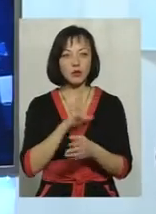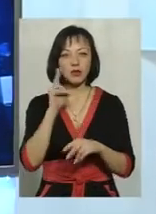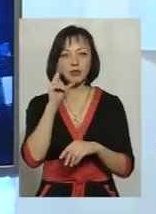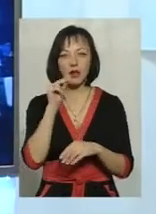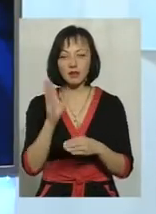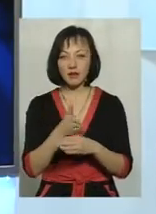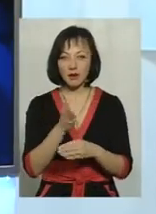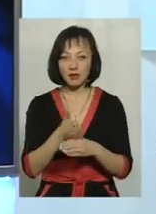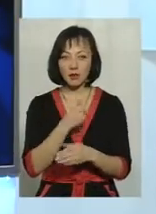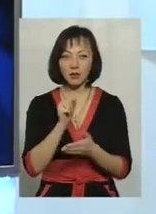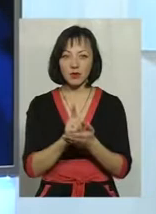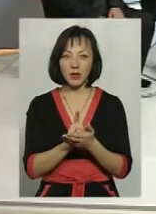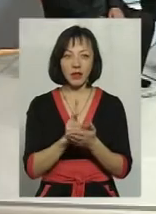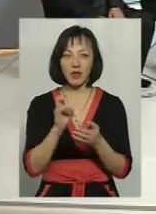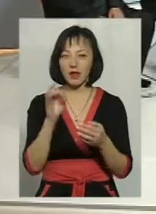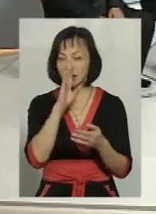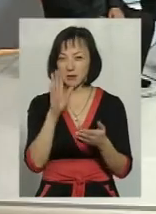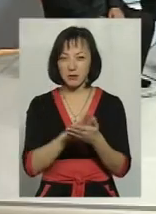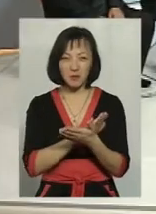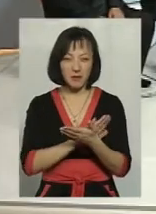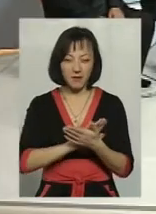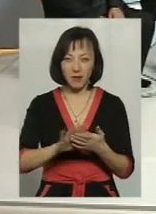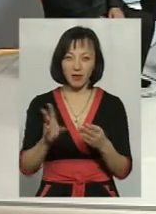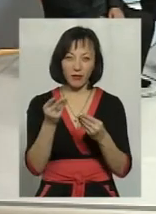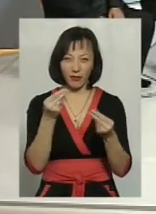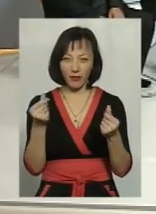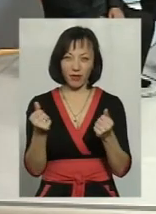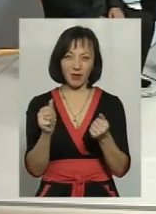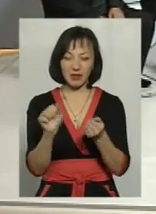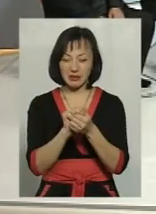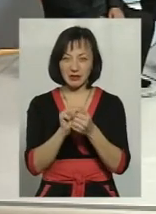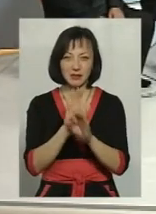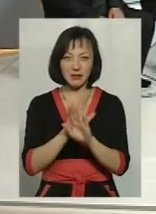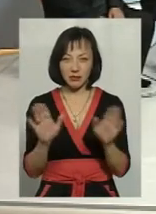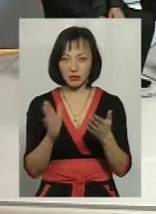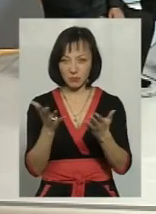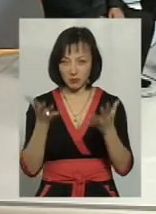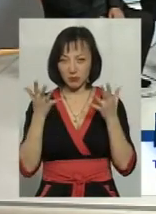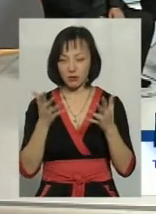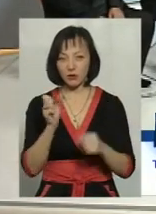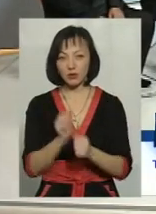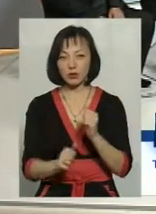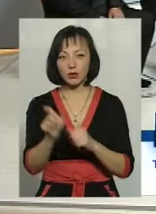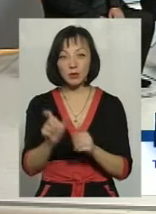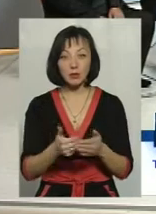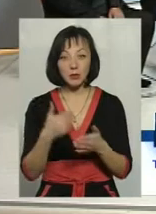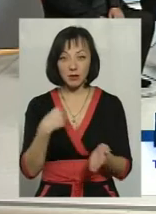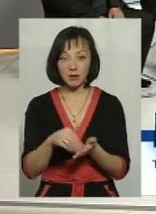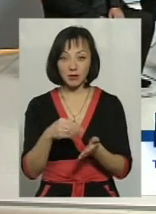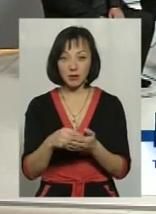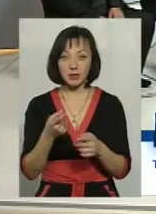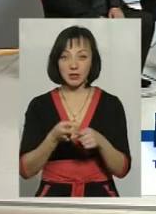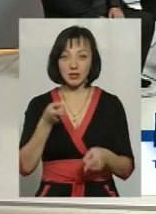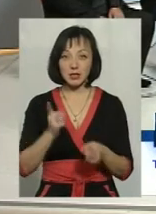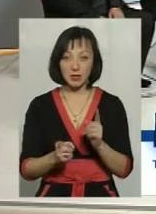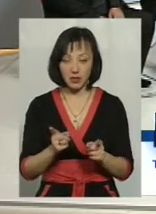дата виготовлення. Вона повинна не змиватися, а і не розтерта, не затерта. Тобто кожна людина перед тим, як придбати цей